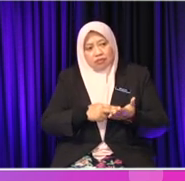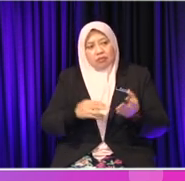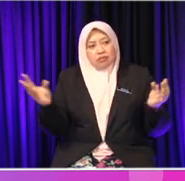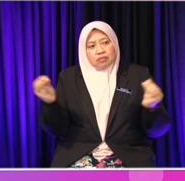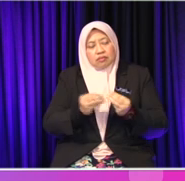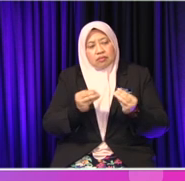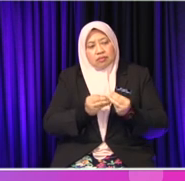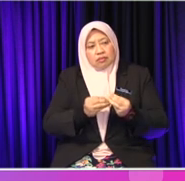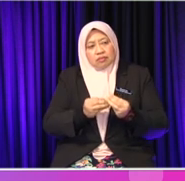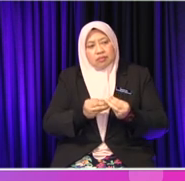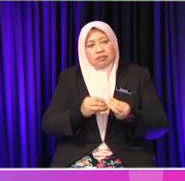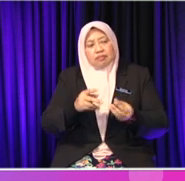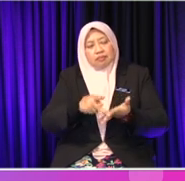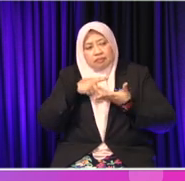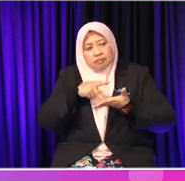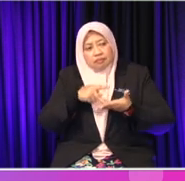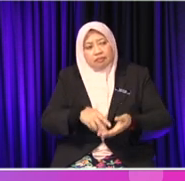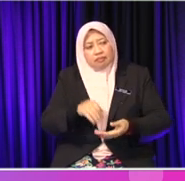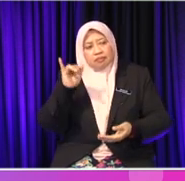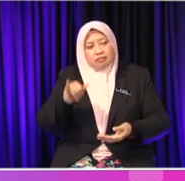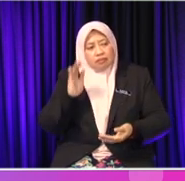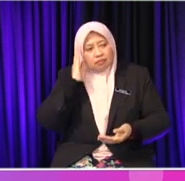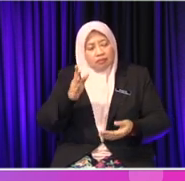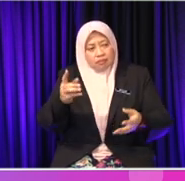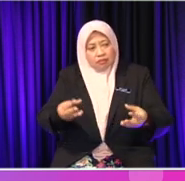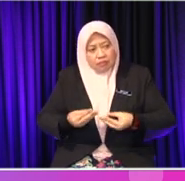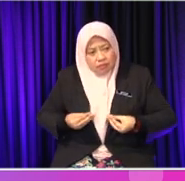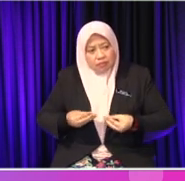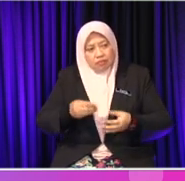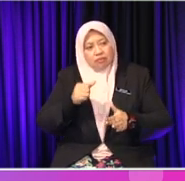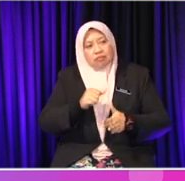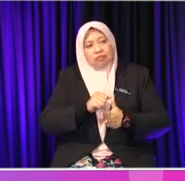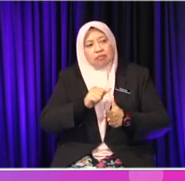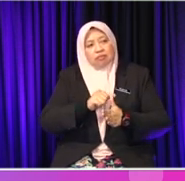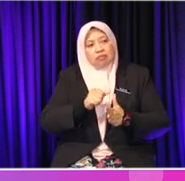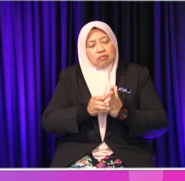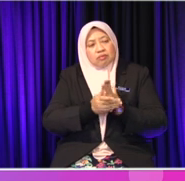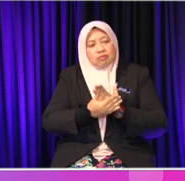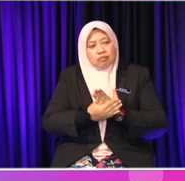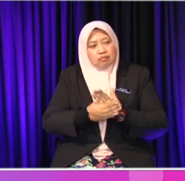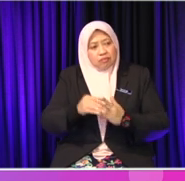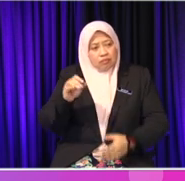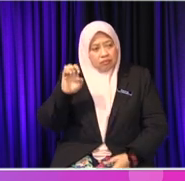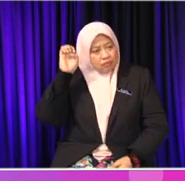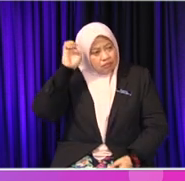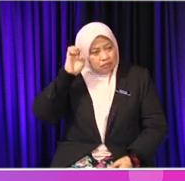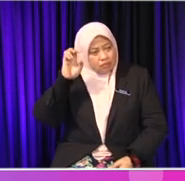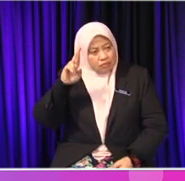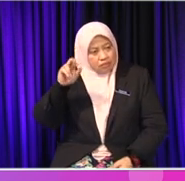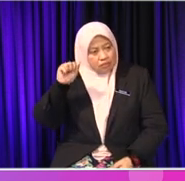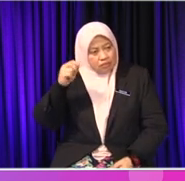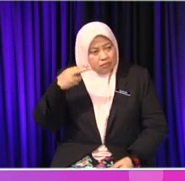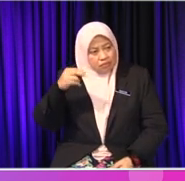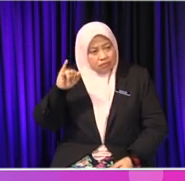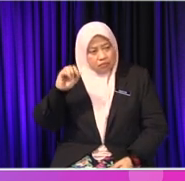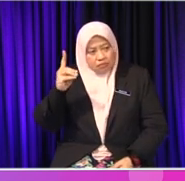berikan justifikasi jumlah tersebut sekarang ini banyak berkaitan dengan Berikan alasan berikan